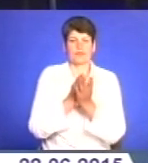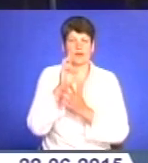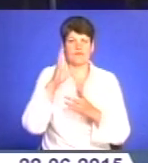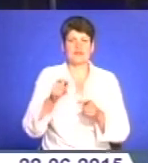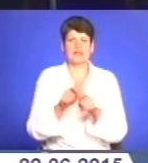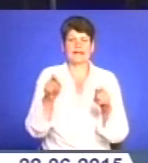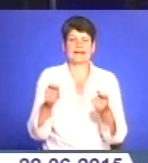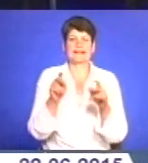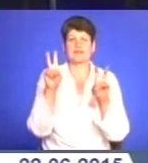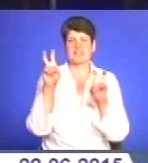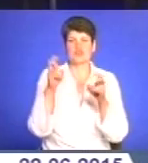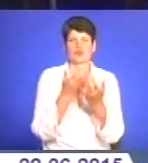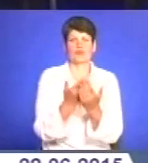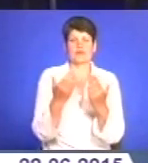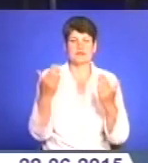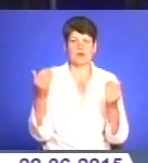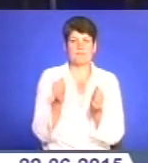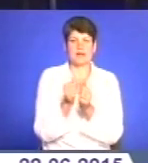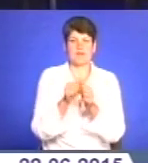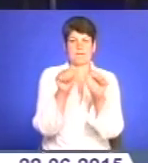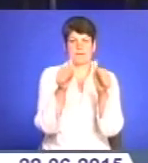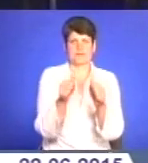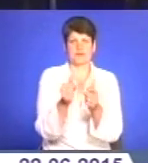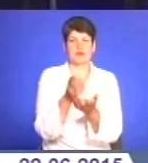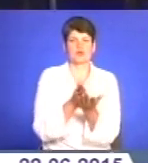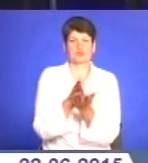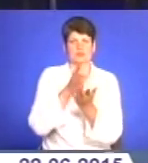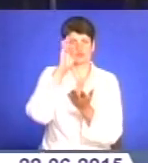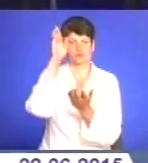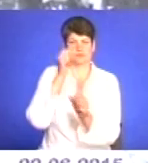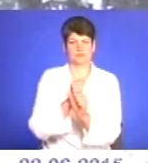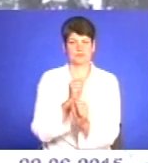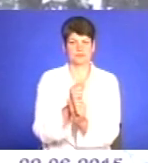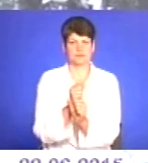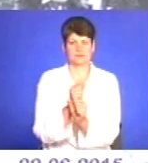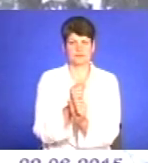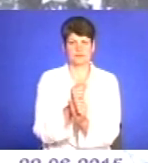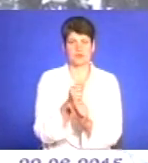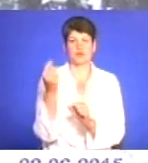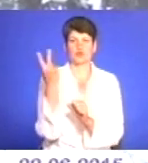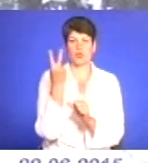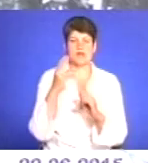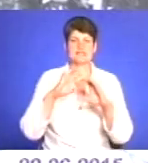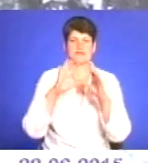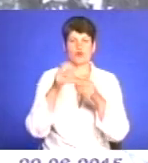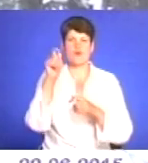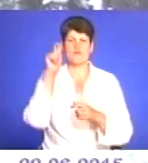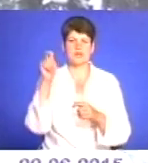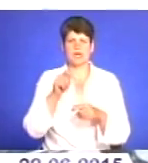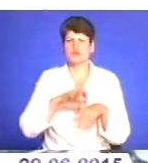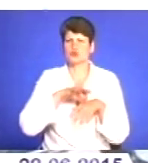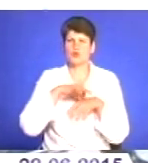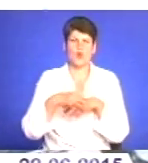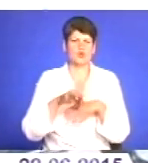тематичну виставку, а біля меморіалу полеглим відправили поминальну літургію. Друга світова війна – найжорстокіша